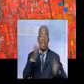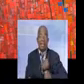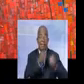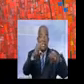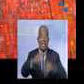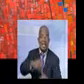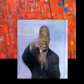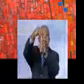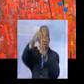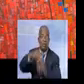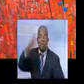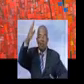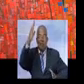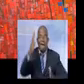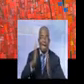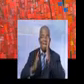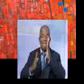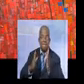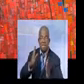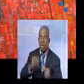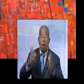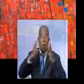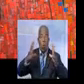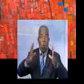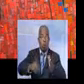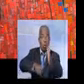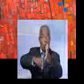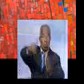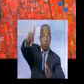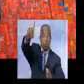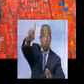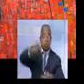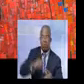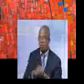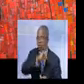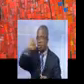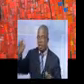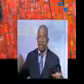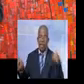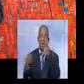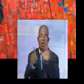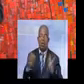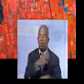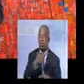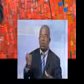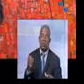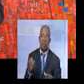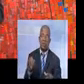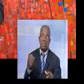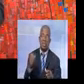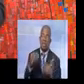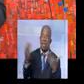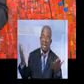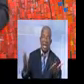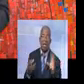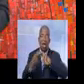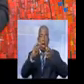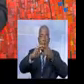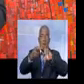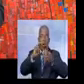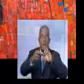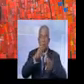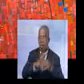et des directions de service. Il y a également le mode de fixation des effectifs